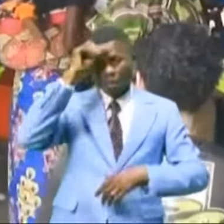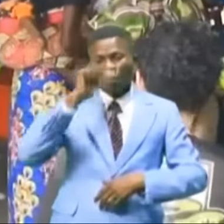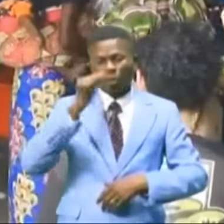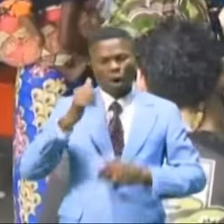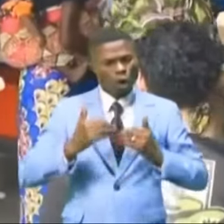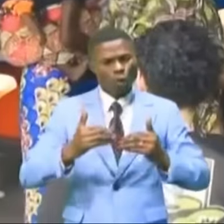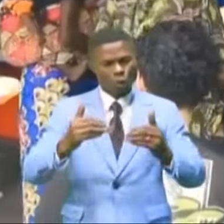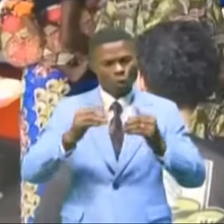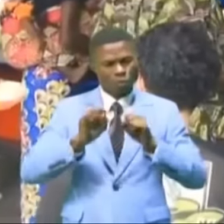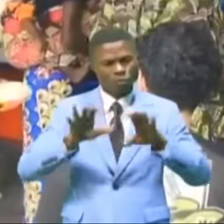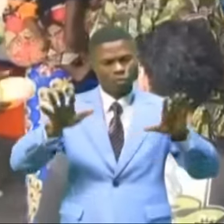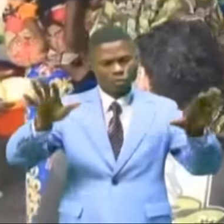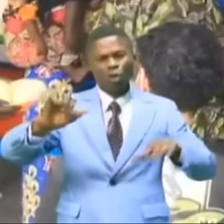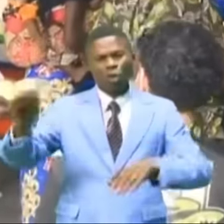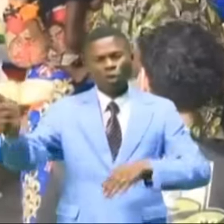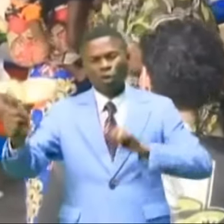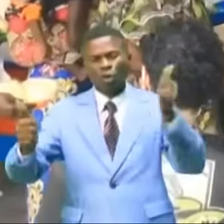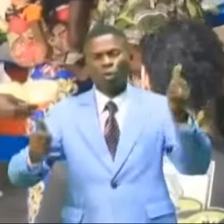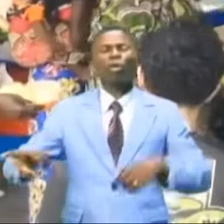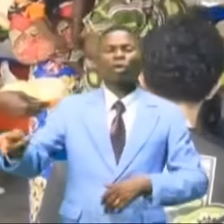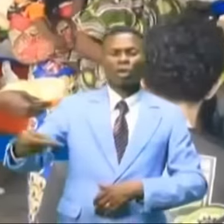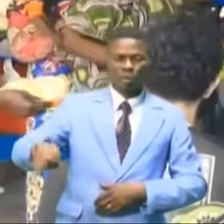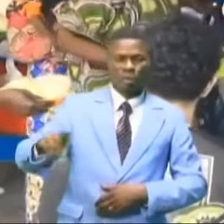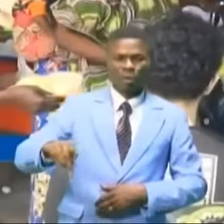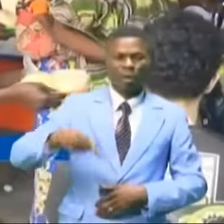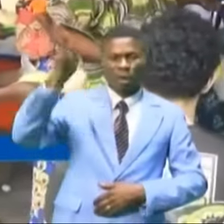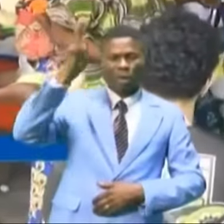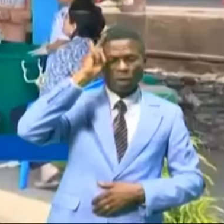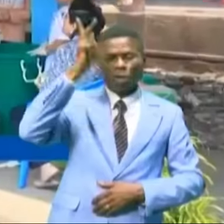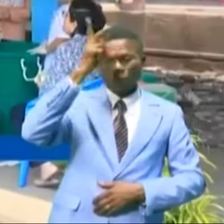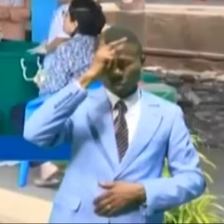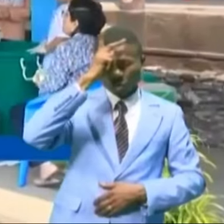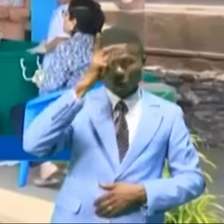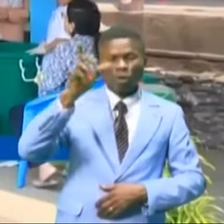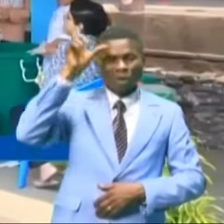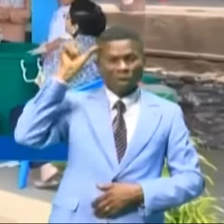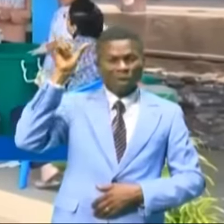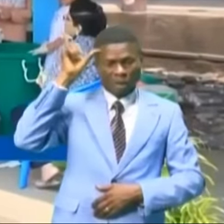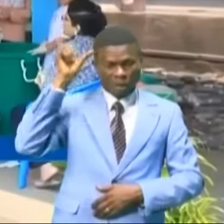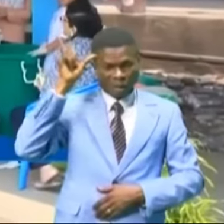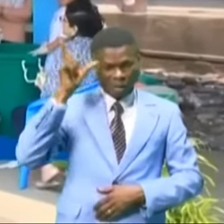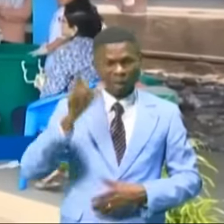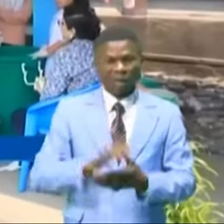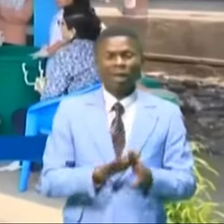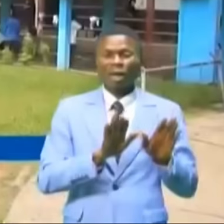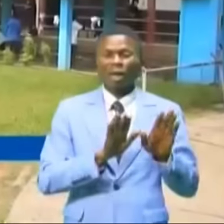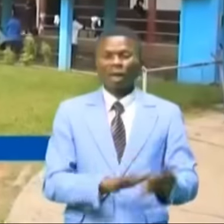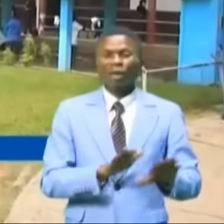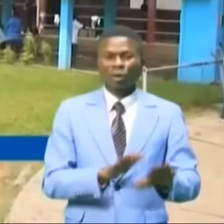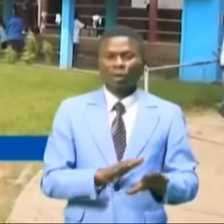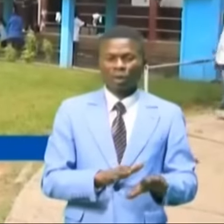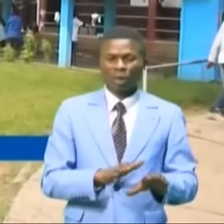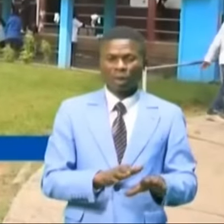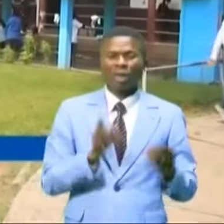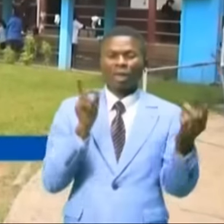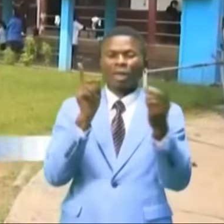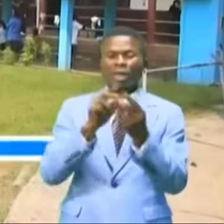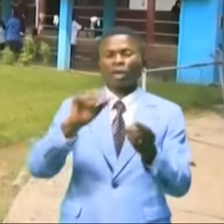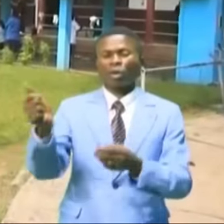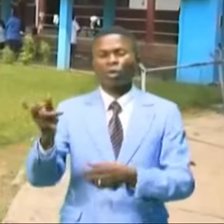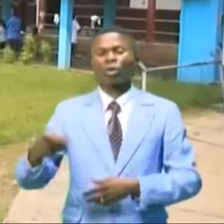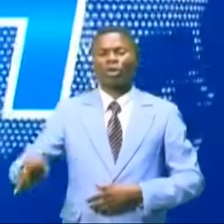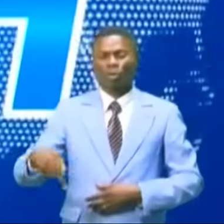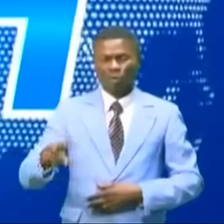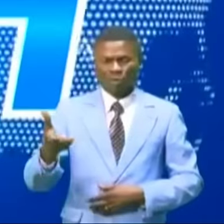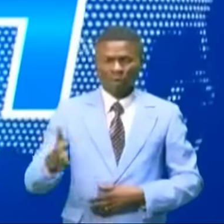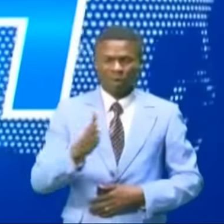va élargir ses activités dans le Haut-Katanga, à Lubumbashi, en attendant de joindre le reste du pays.